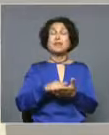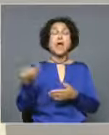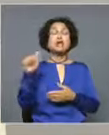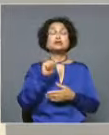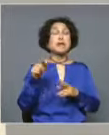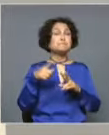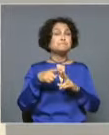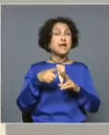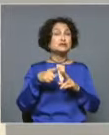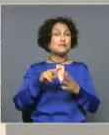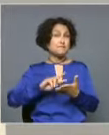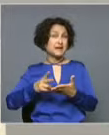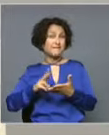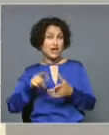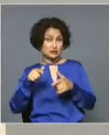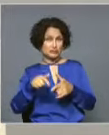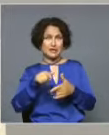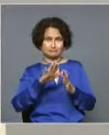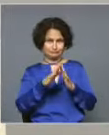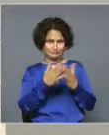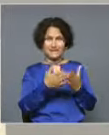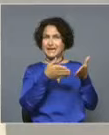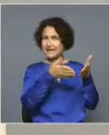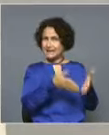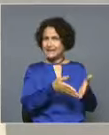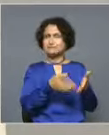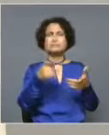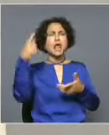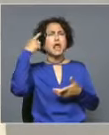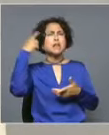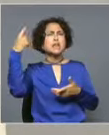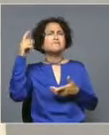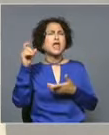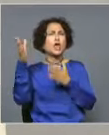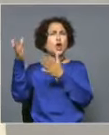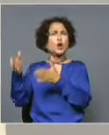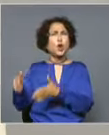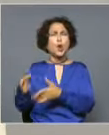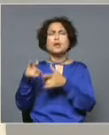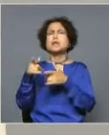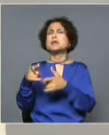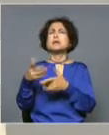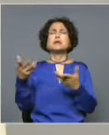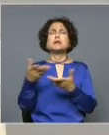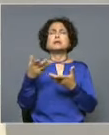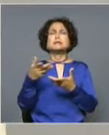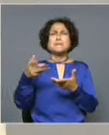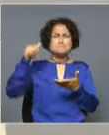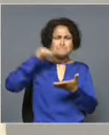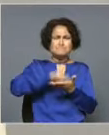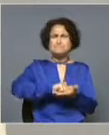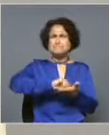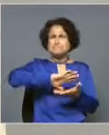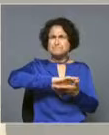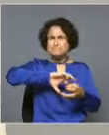Пенчева. В текста главният герой се занимава с това да пресова стара хартия и книги и